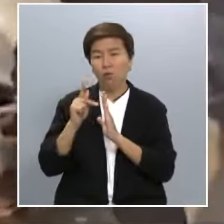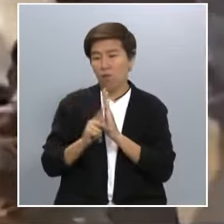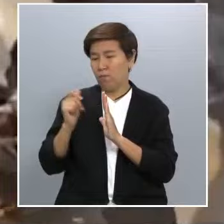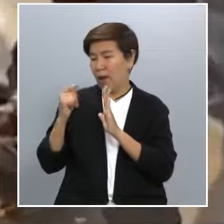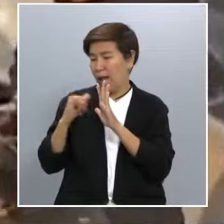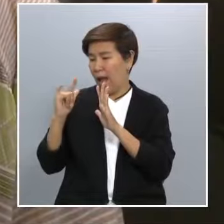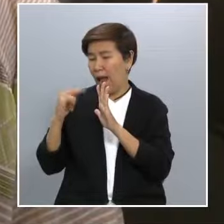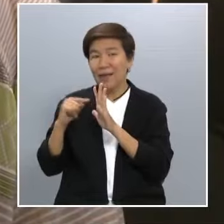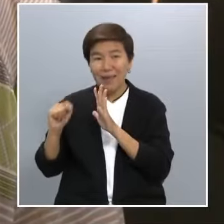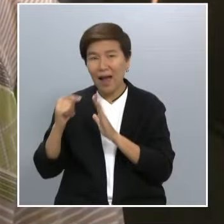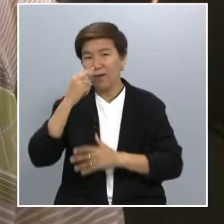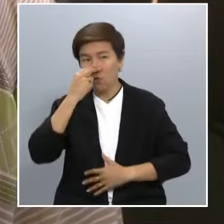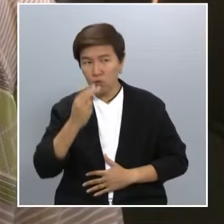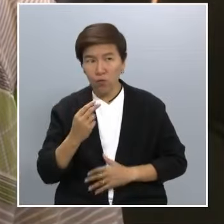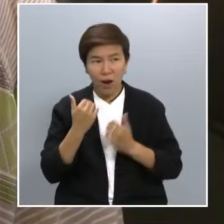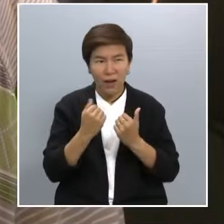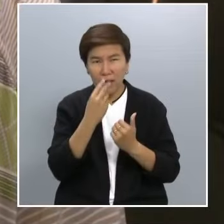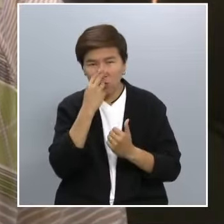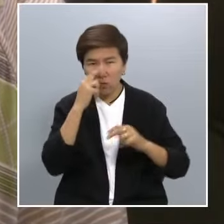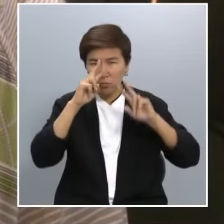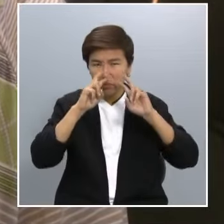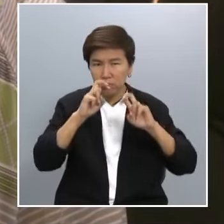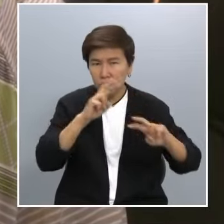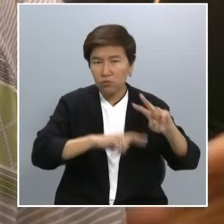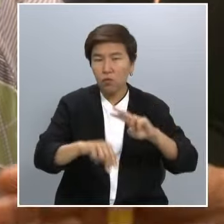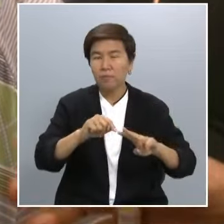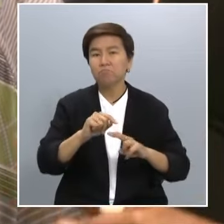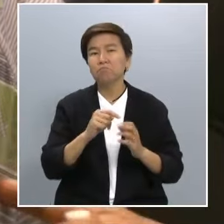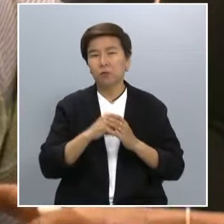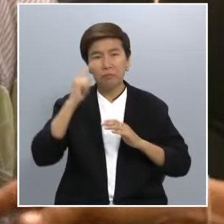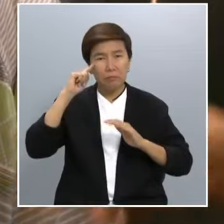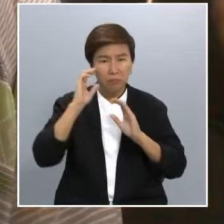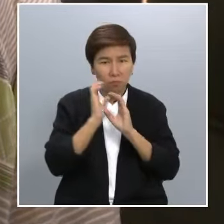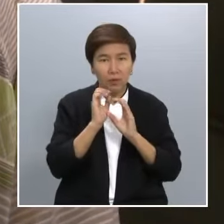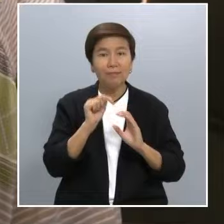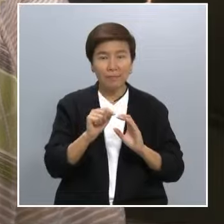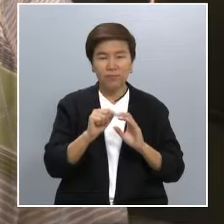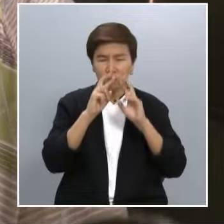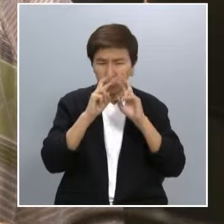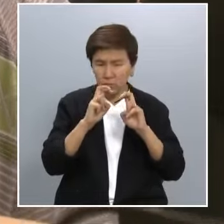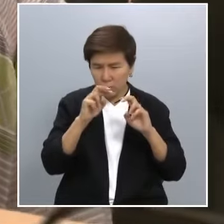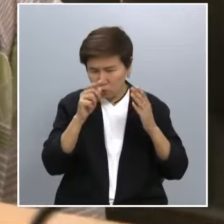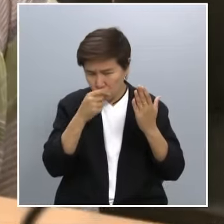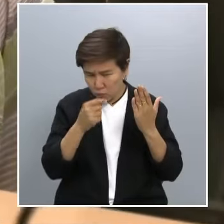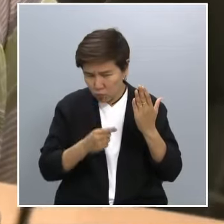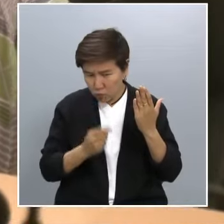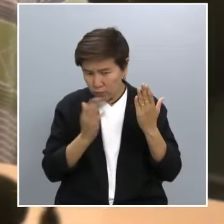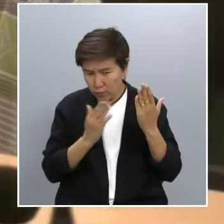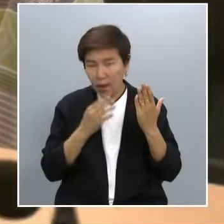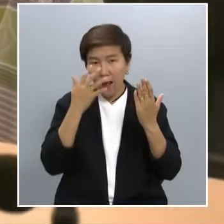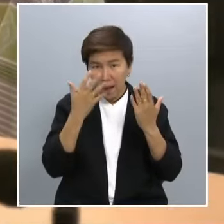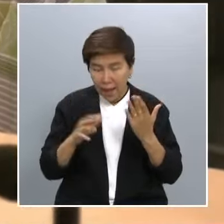องต้นมีโทษจำคุกที่ 5-15 ปีและต้องรอดูการรวบรวมข้อมูลของคณะกรรมการตรวจสอบข้อเท็จจริงของตำรวจด้ว